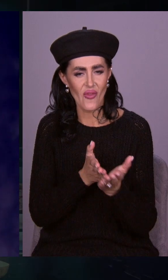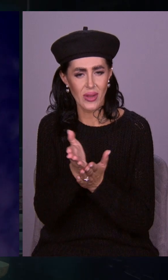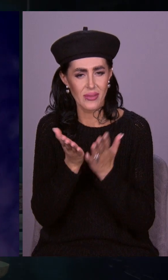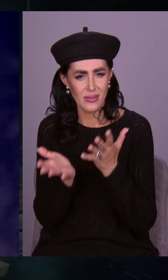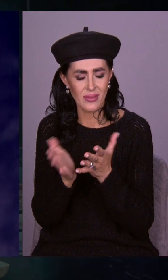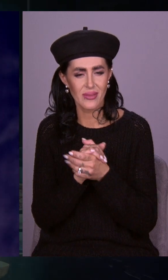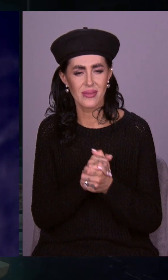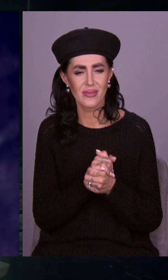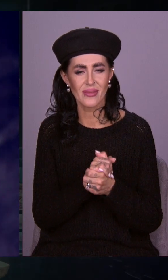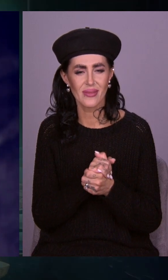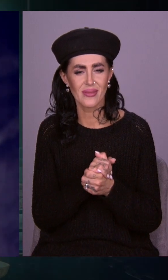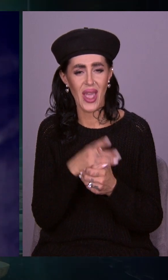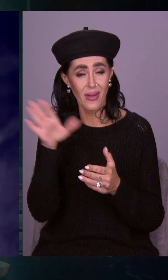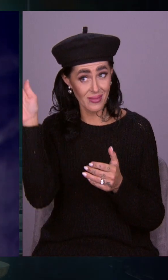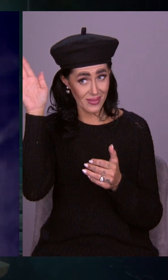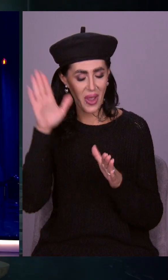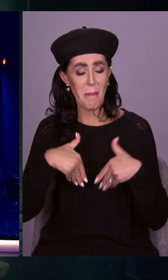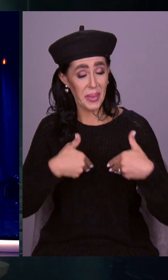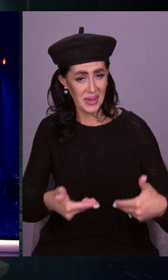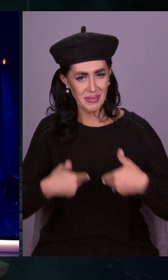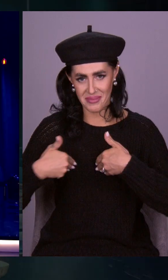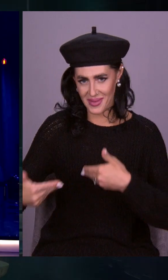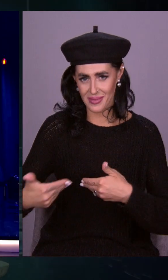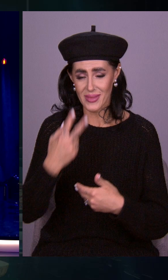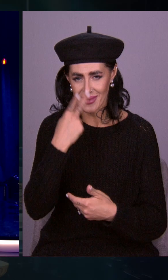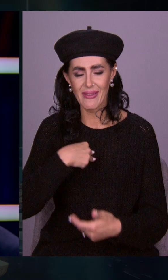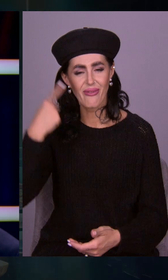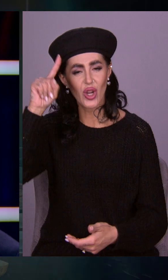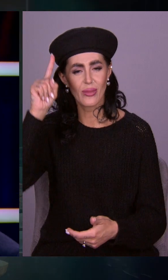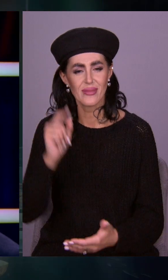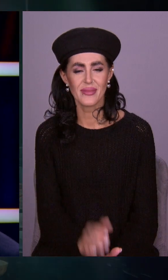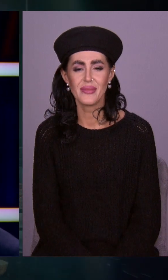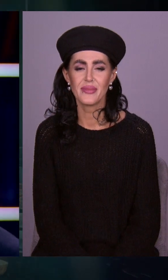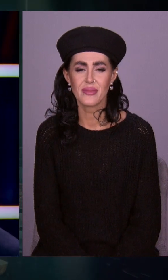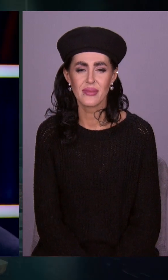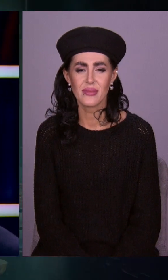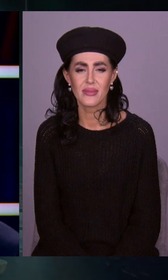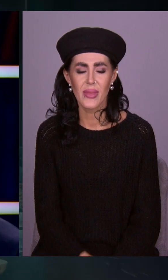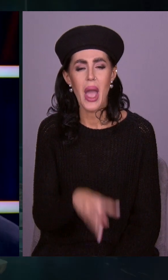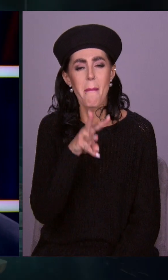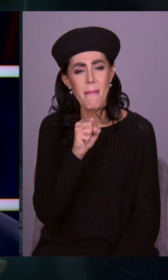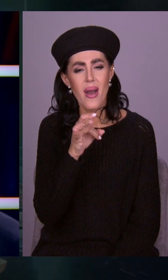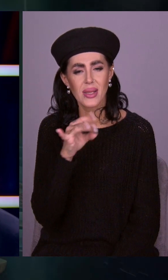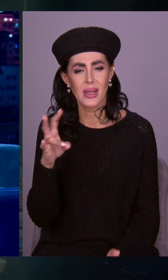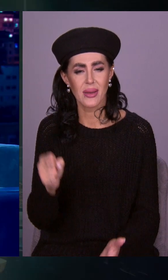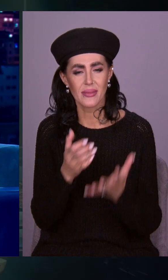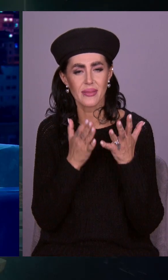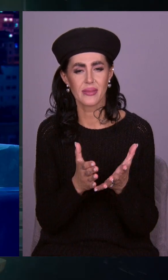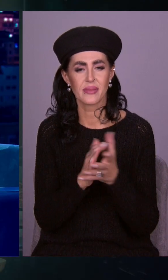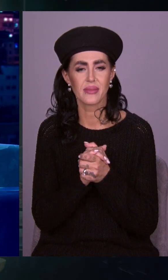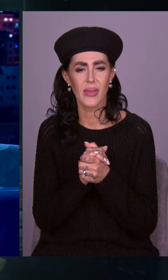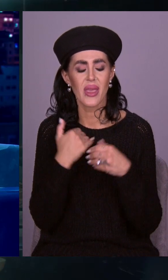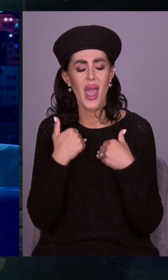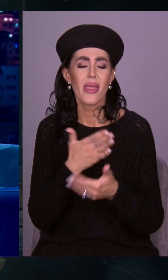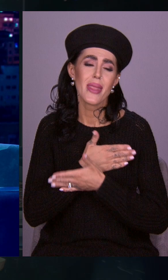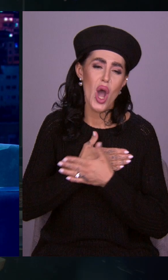привіт. Прекрасно. Так. Марино, я не хочу, дивіться, от я так. Не хочу прощатися,